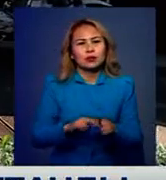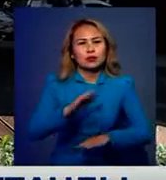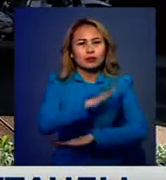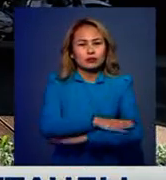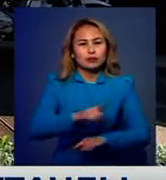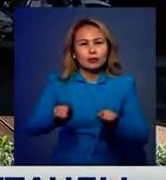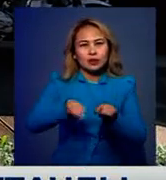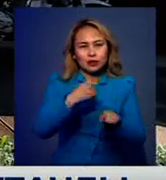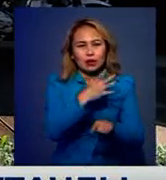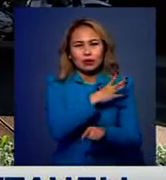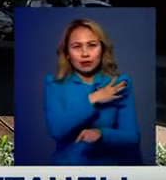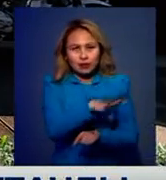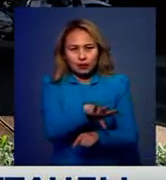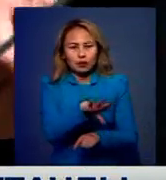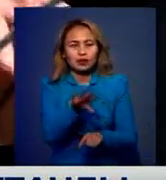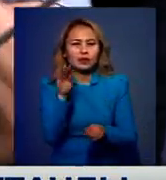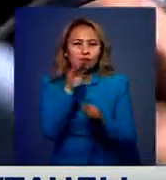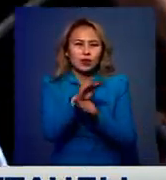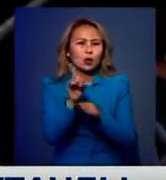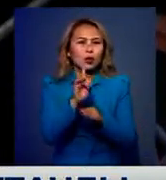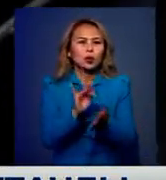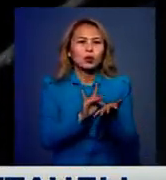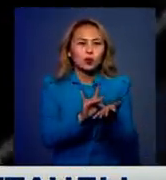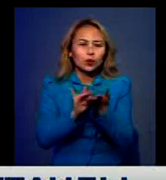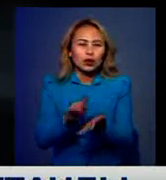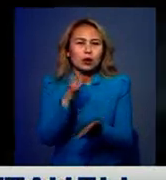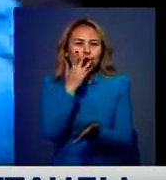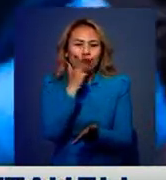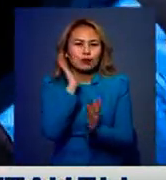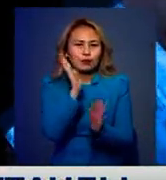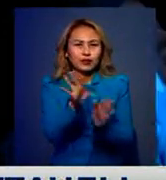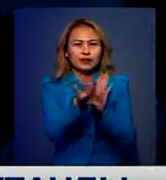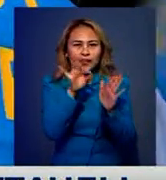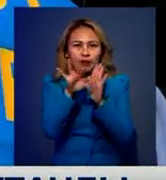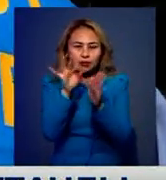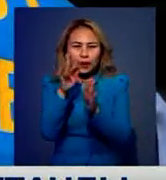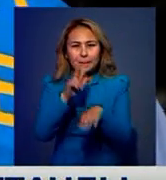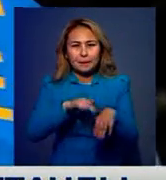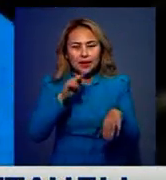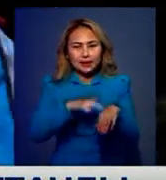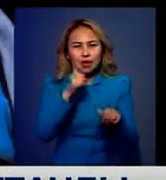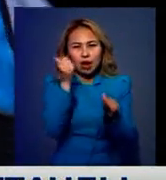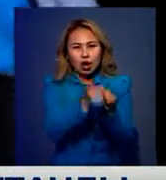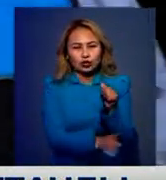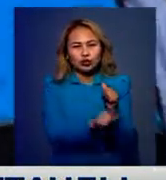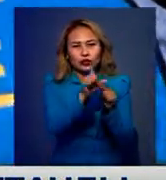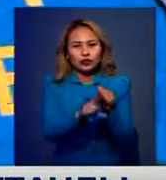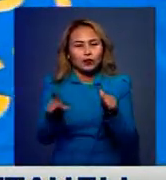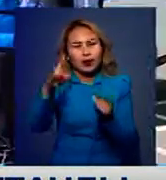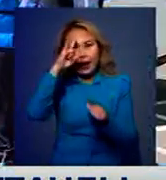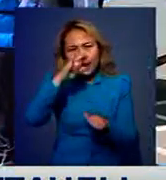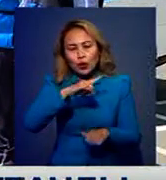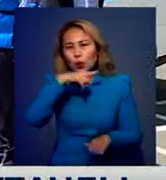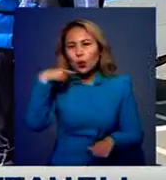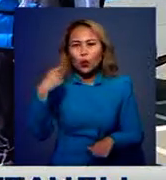тәртіпті бұзбауын қадағалайды. Одан бөлек шетелдік туристермен жұмыс істейді. Арнайы іріктеуден өткен полицейлердің әрқайсысы қазақ,